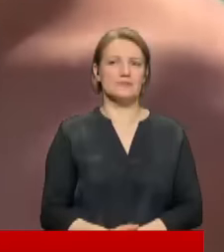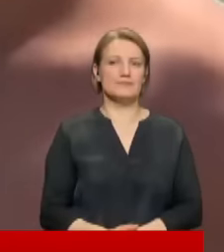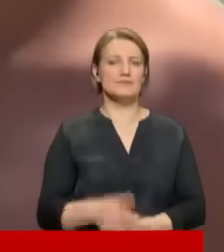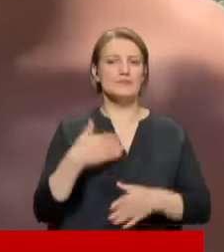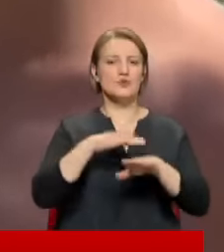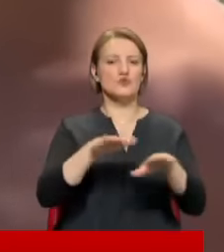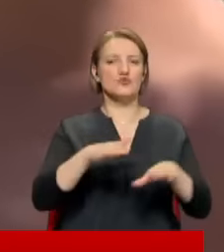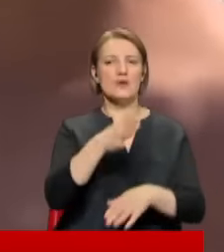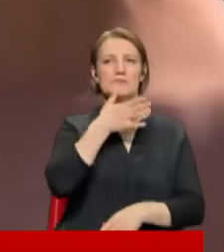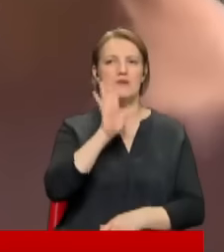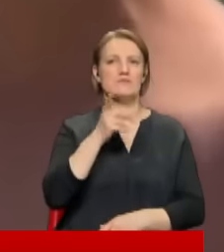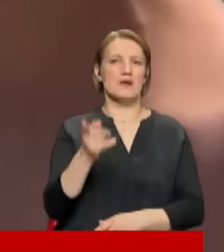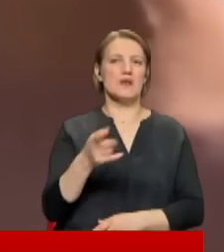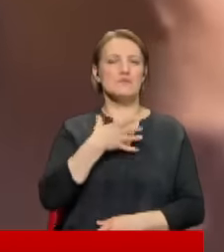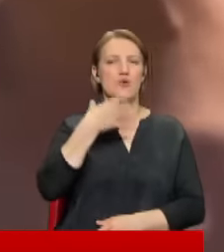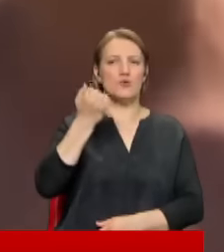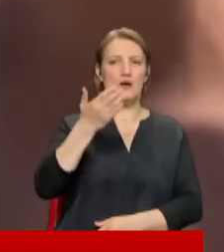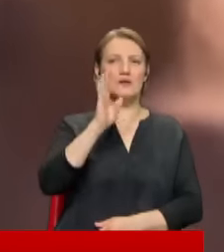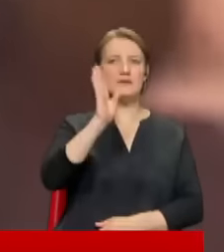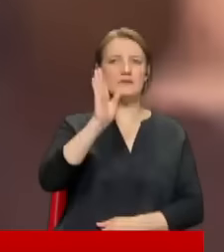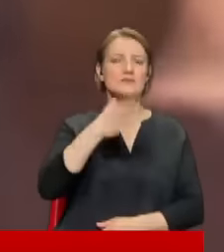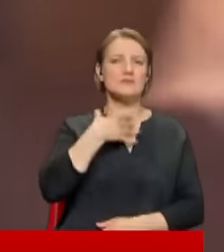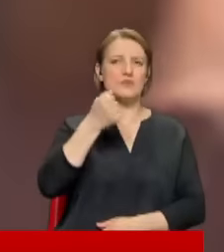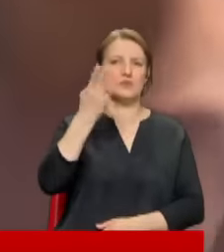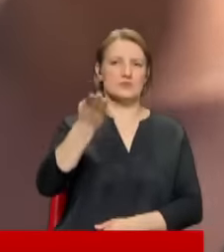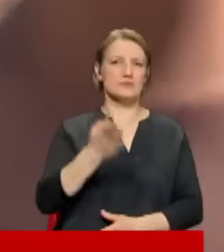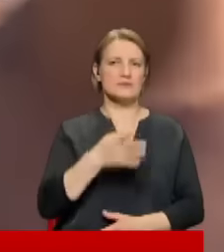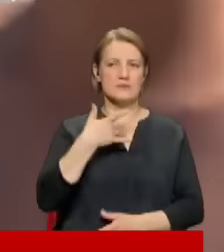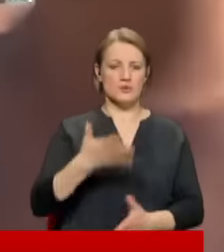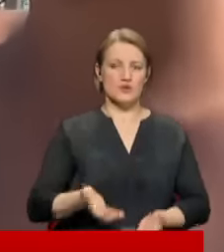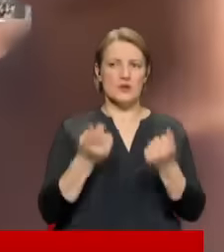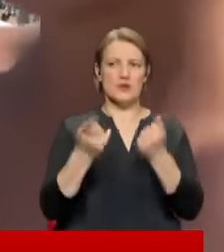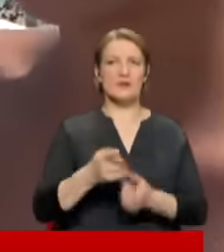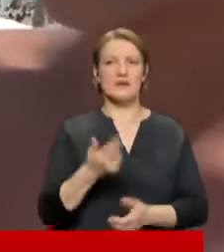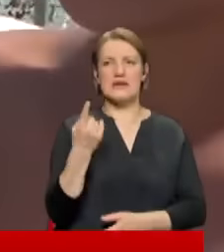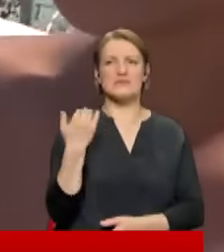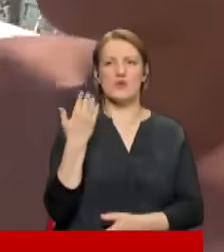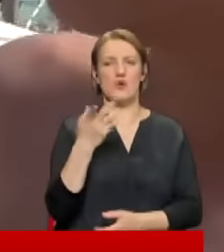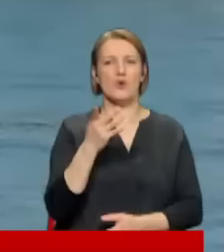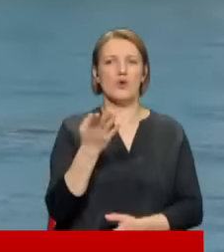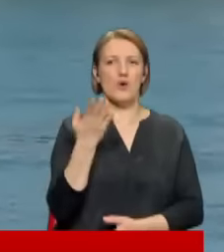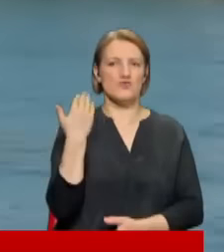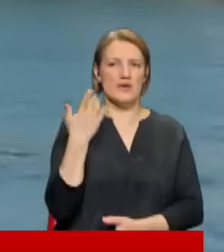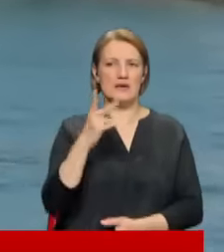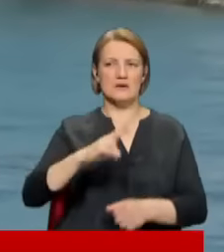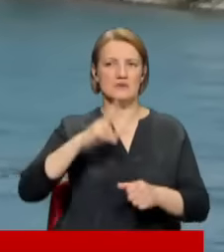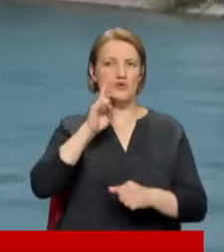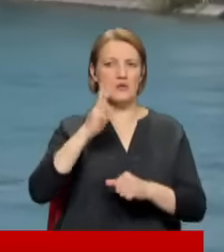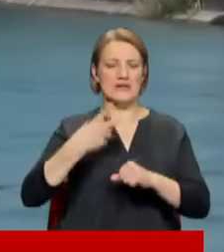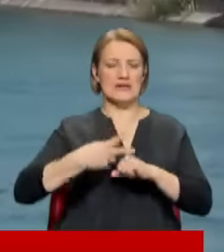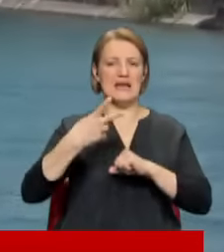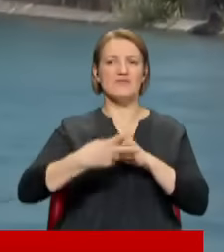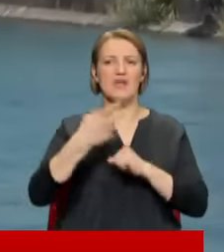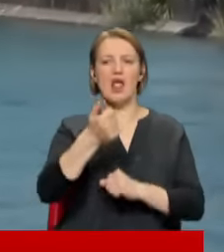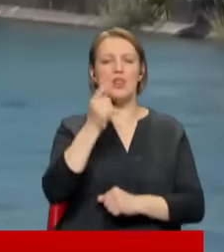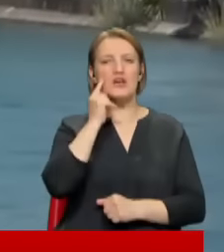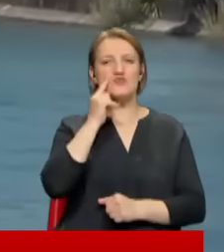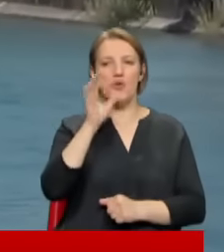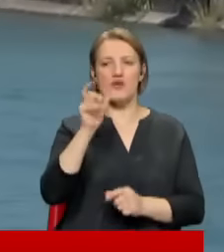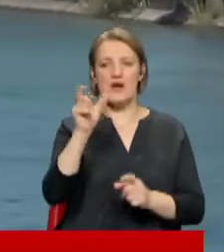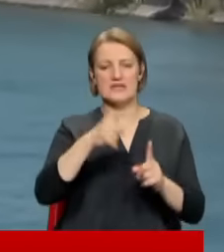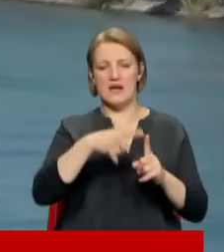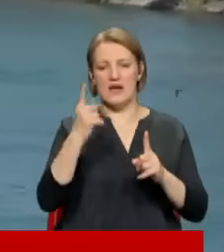İzmir evim yerler izler boğuluyorlar dayı. Dayı biri boğuldu onu kurtardık dayı. Yarım saat önce he dayı. Son iki haftada 6 kişi, Ocak ayından bu